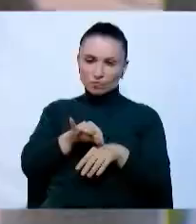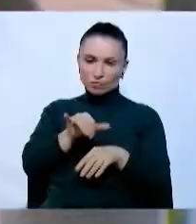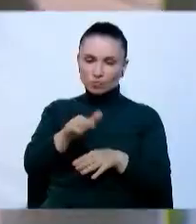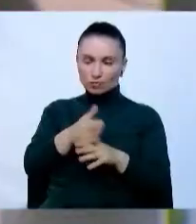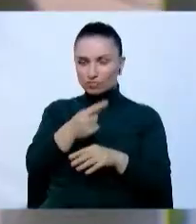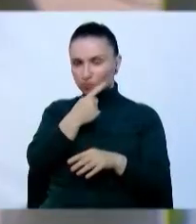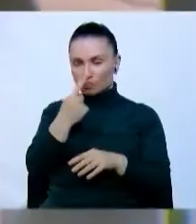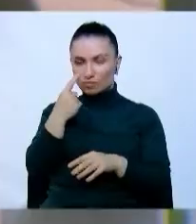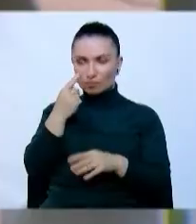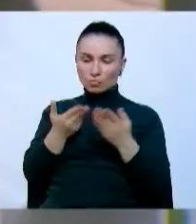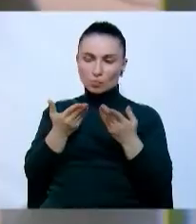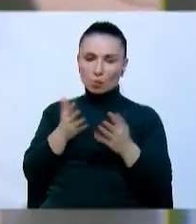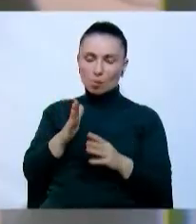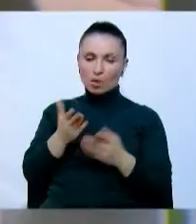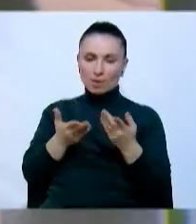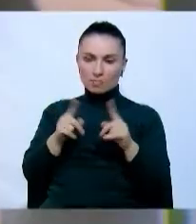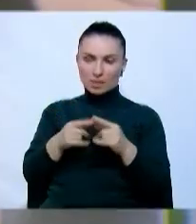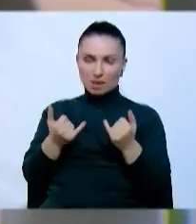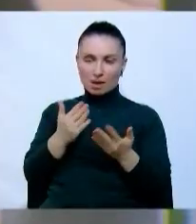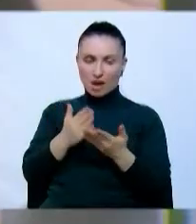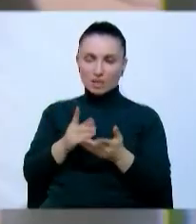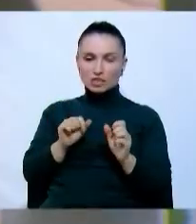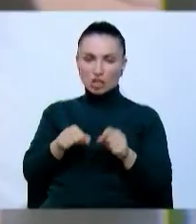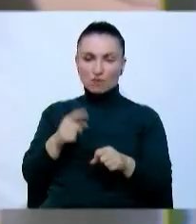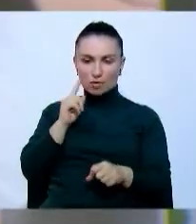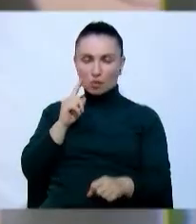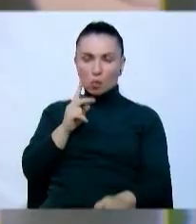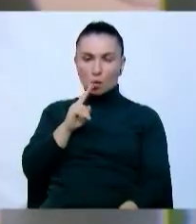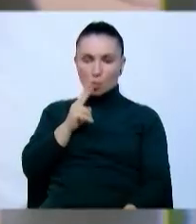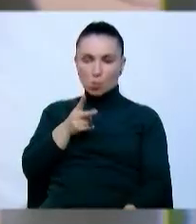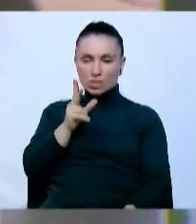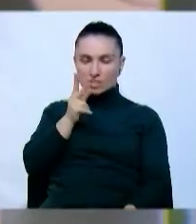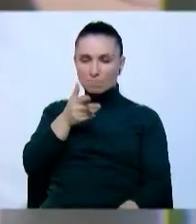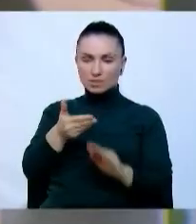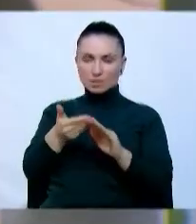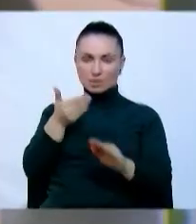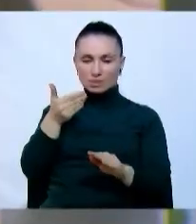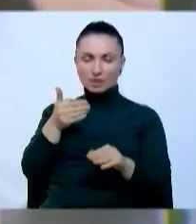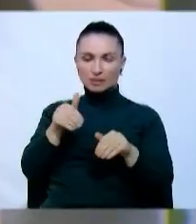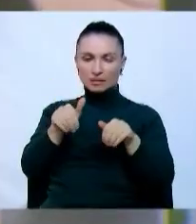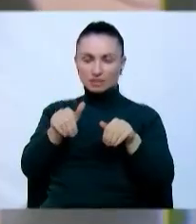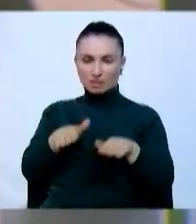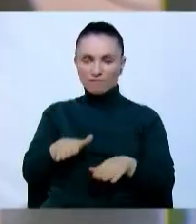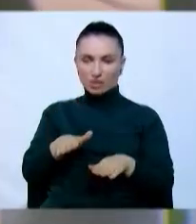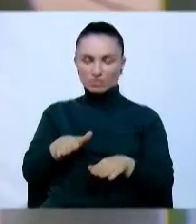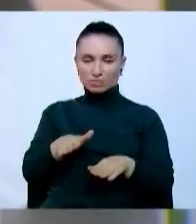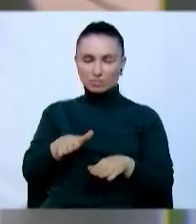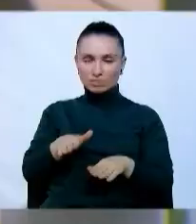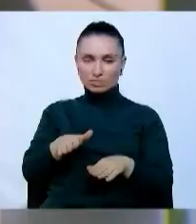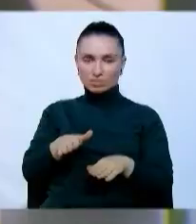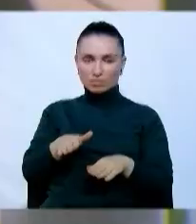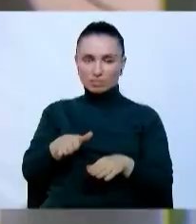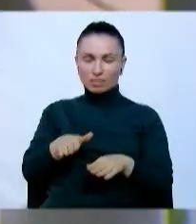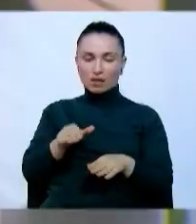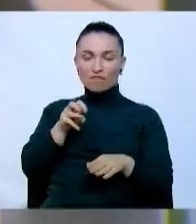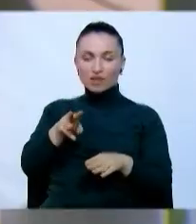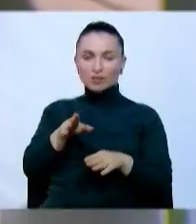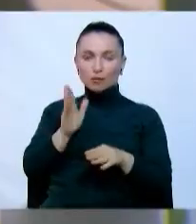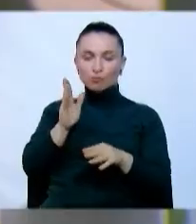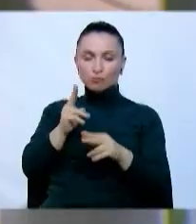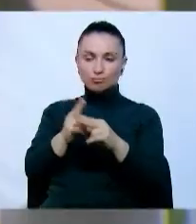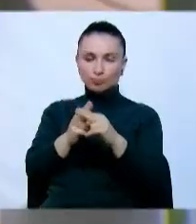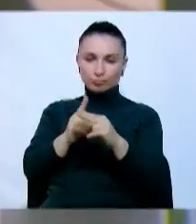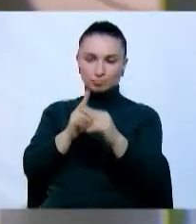დიაგნოსტიკა მოგვეხდინა, თუმცა ეხლა არის საშუალება, რომ 2-3 წლით ადრეც კი დავადგინოთ. ანუ ვიდრე ჩამოყალიბდება